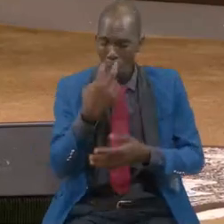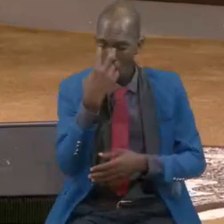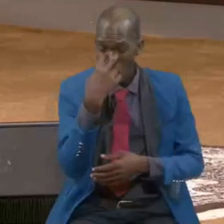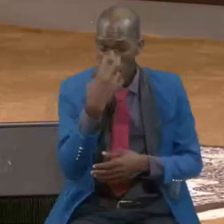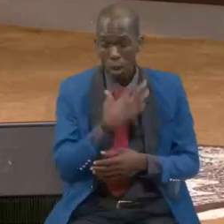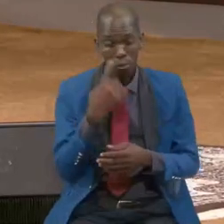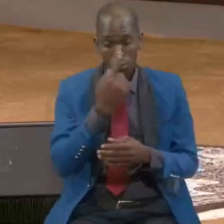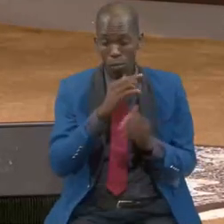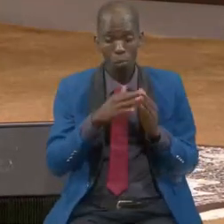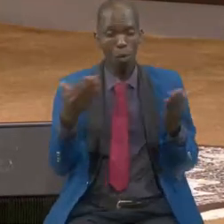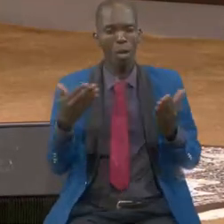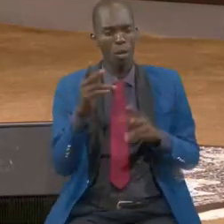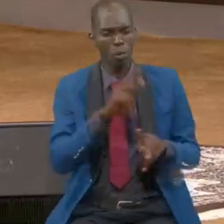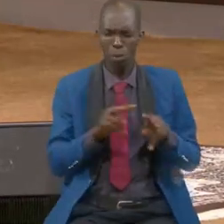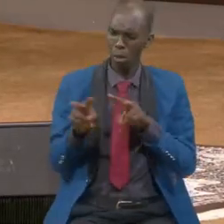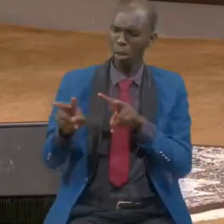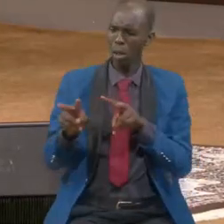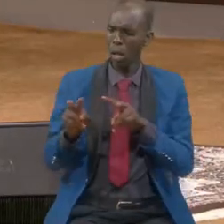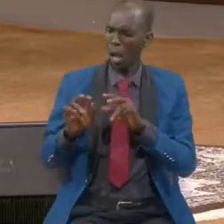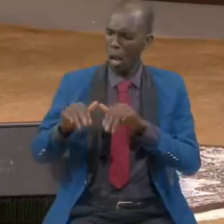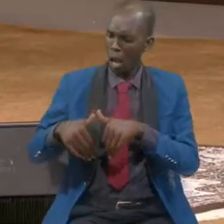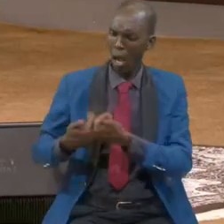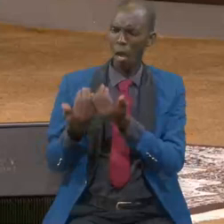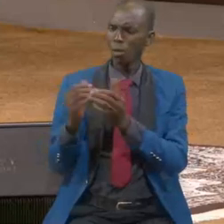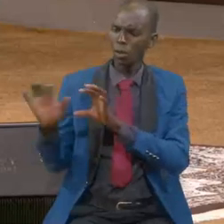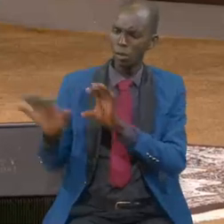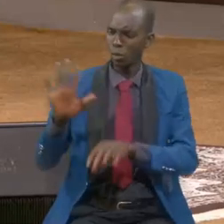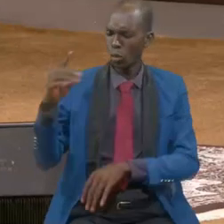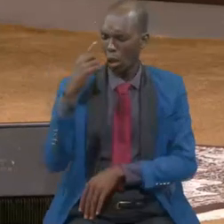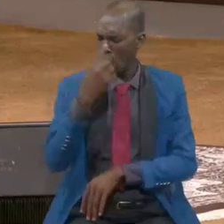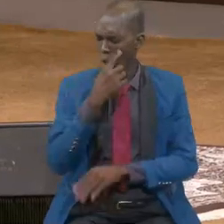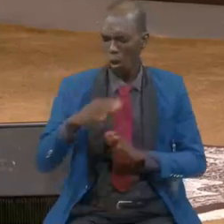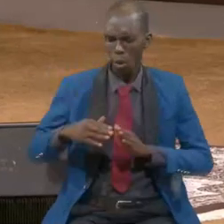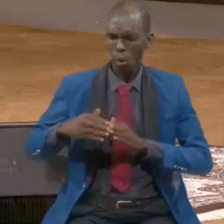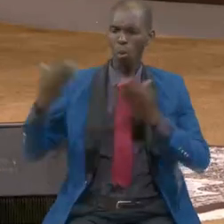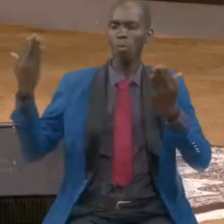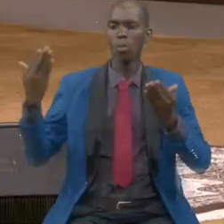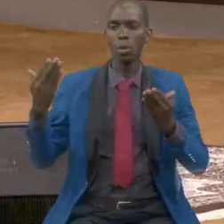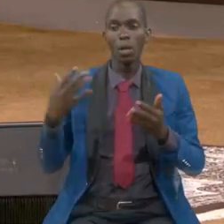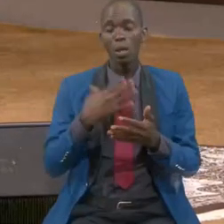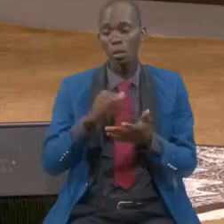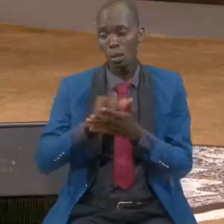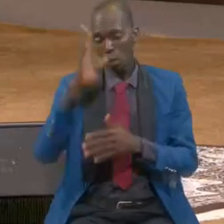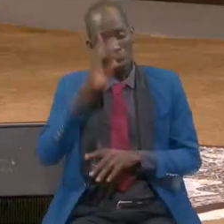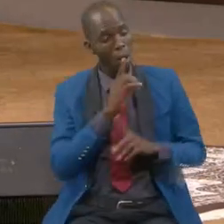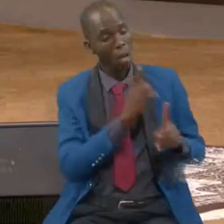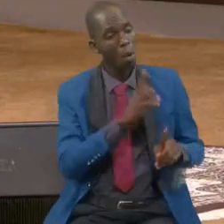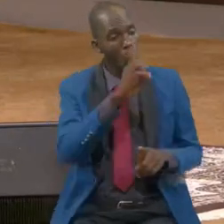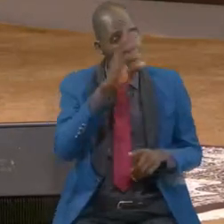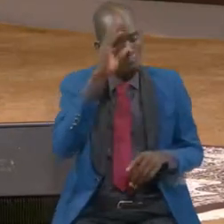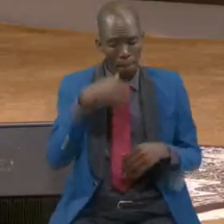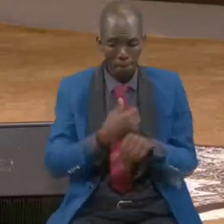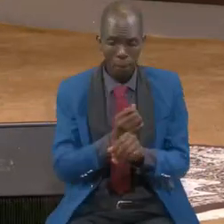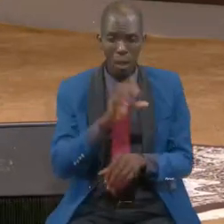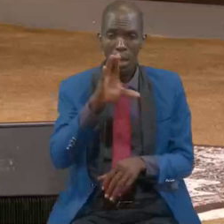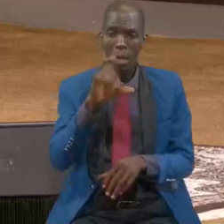aveugle, et cette personne, ils l'ont vu. Ils l'ont dit que comment tes yeux voient-ils? Il y a un homme qui a fait la boue